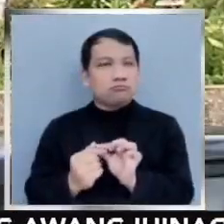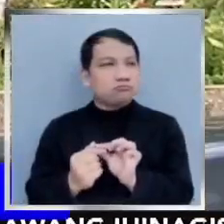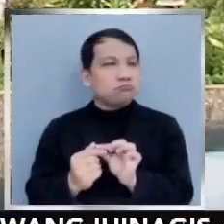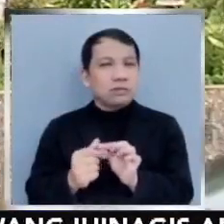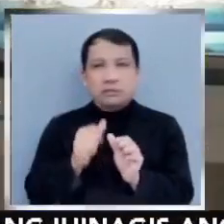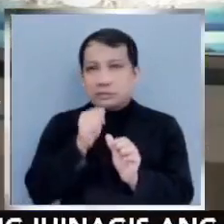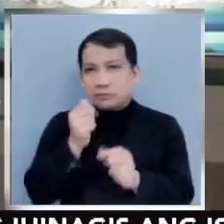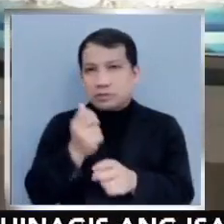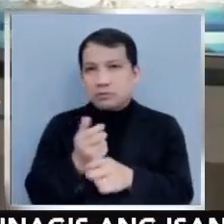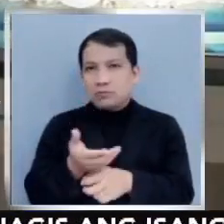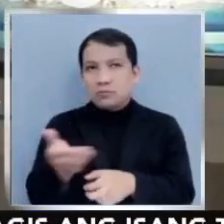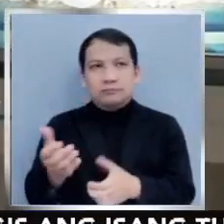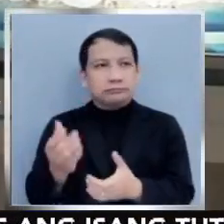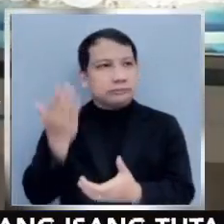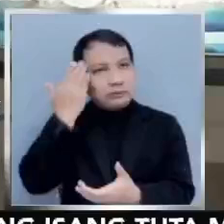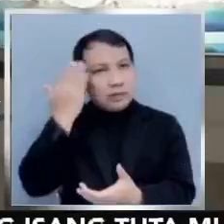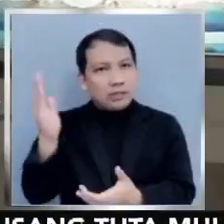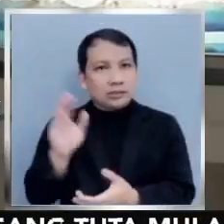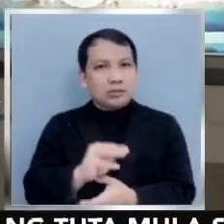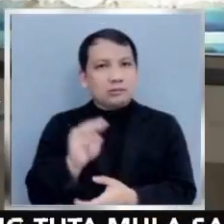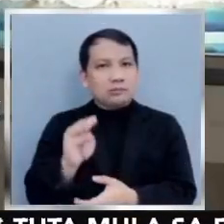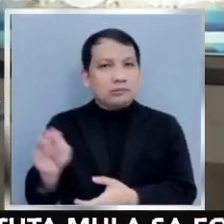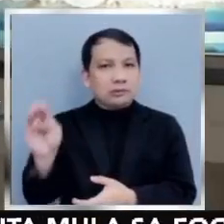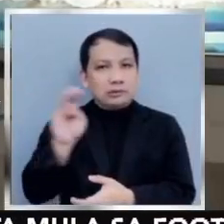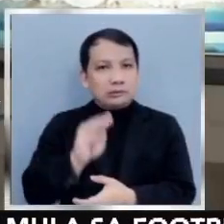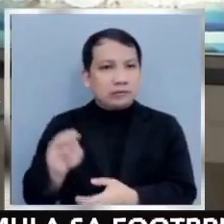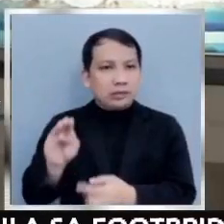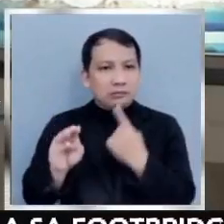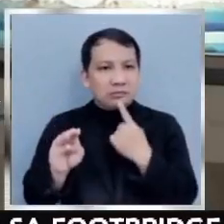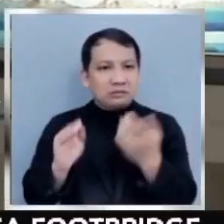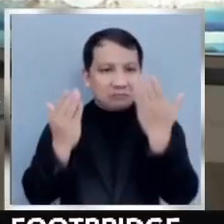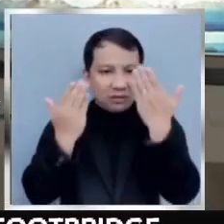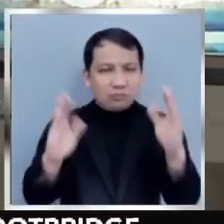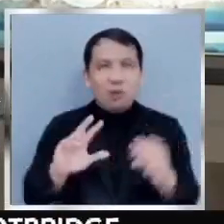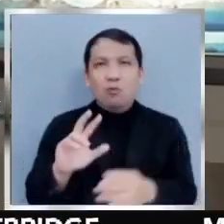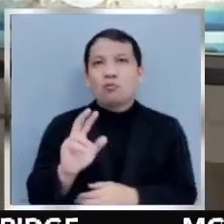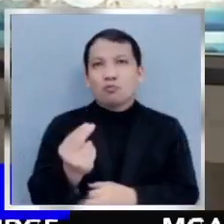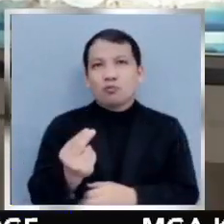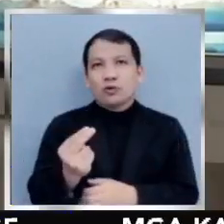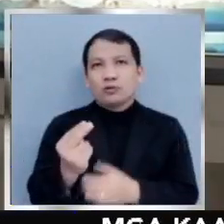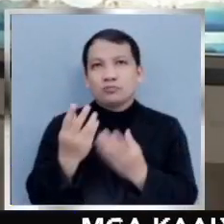Maynilad kung hanggang kailan tatagal ang daily water interruption.